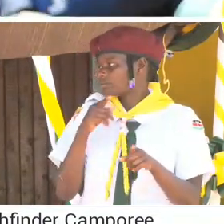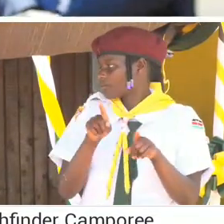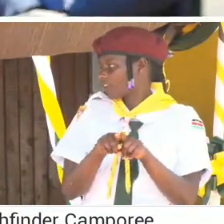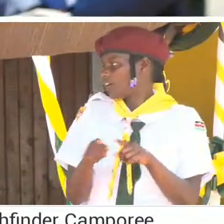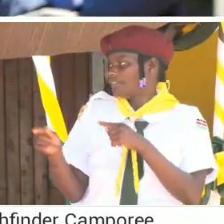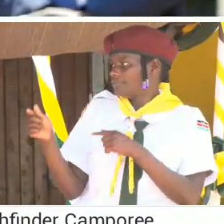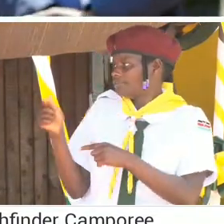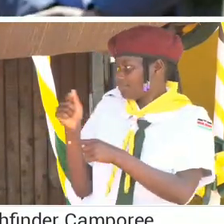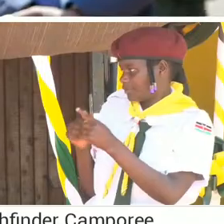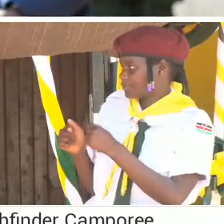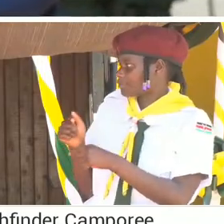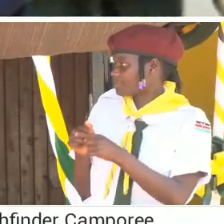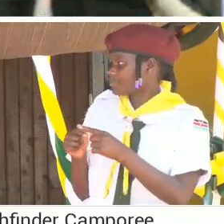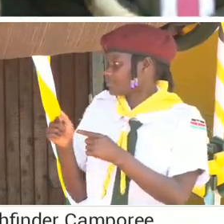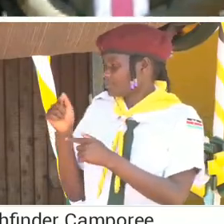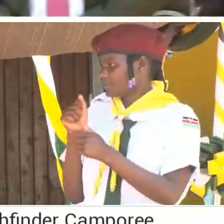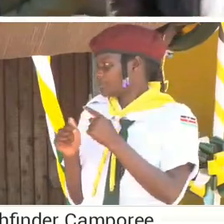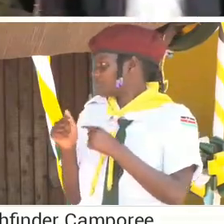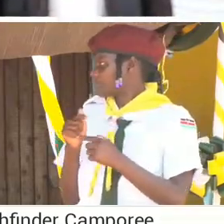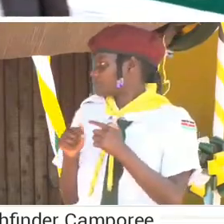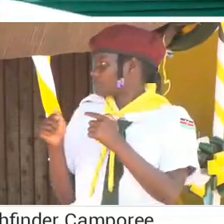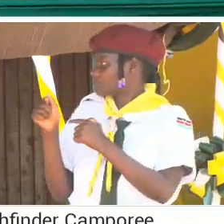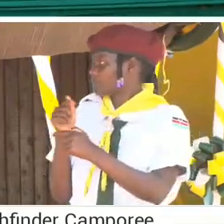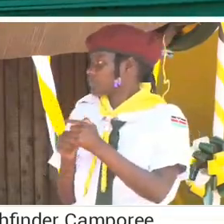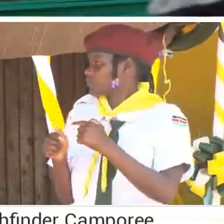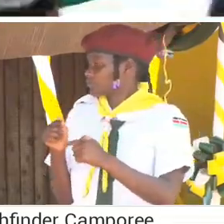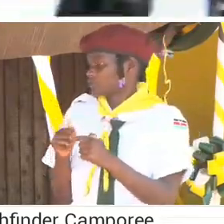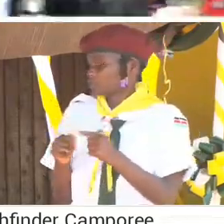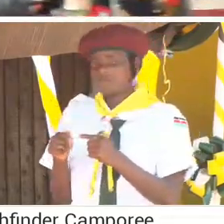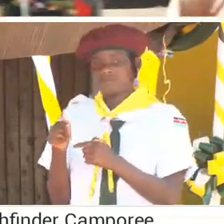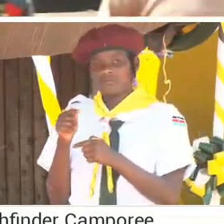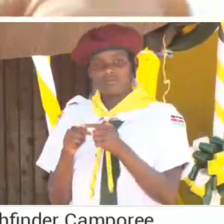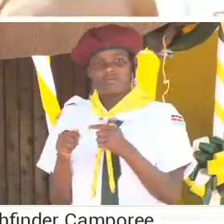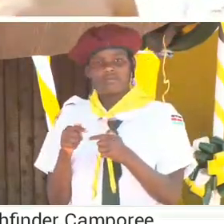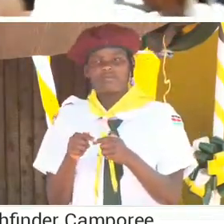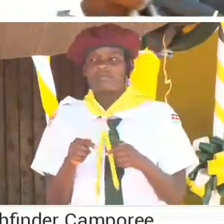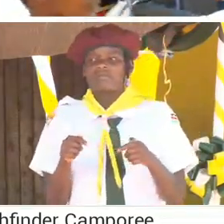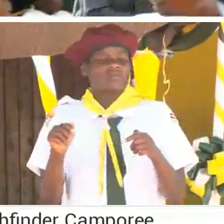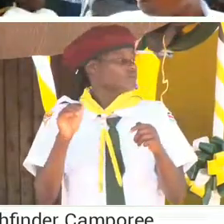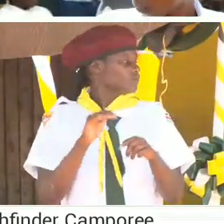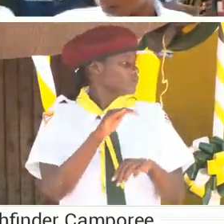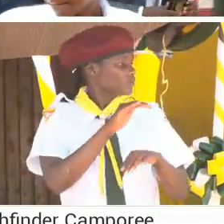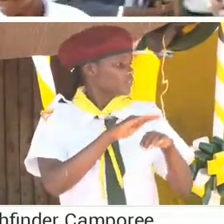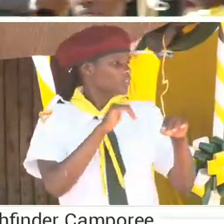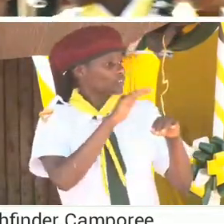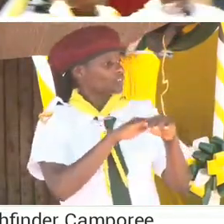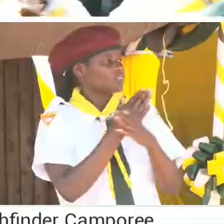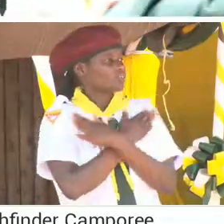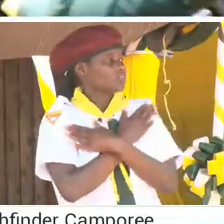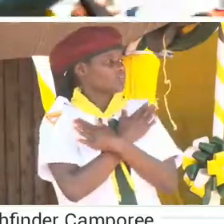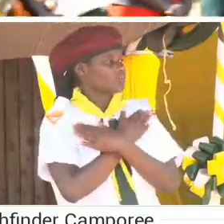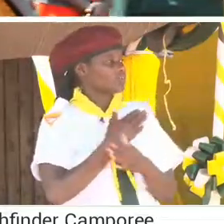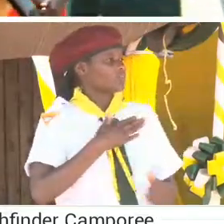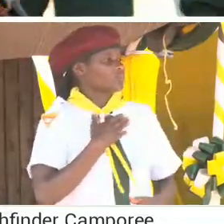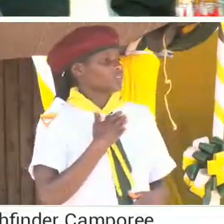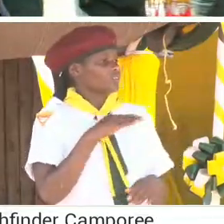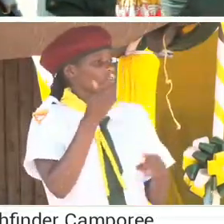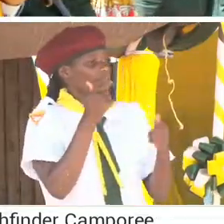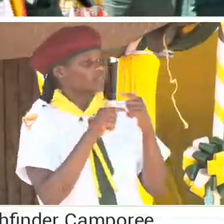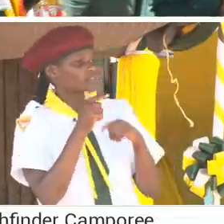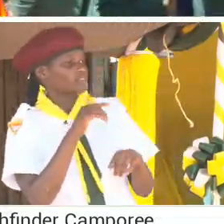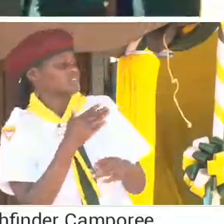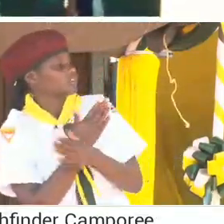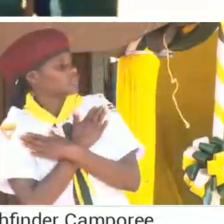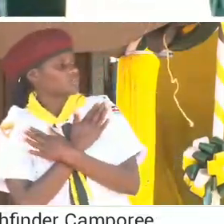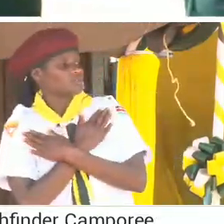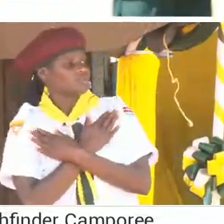Sogea. Sogea. Sogea njoo. Njoo rafiki. Njoo rafiki. Ni huko. Yuko mwingine huko.